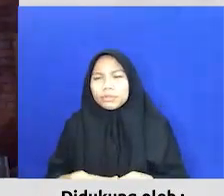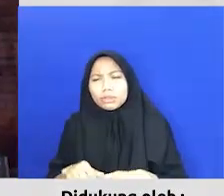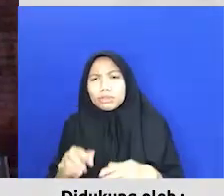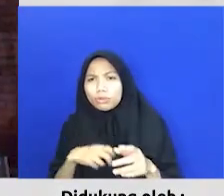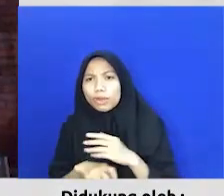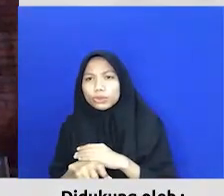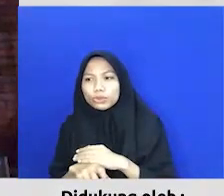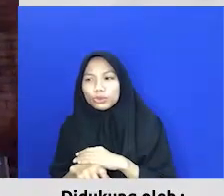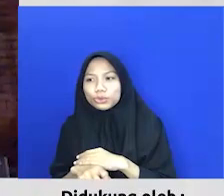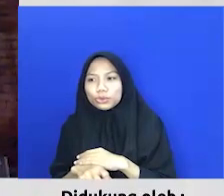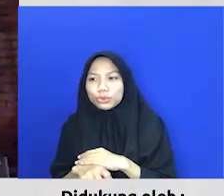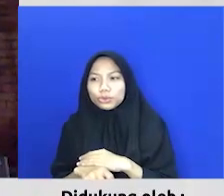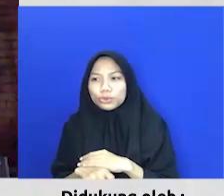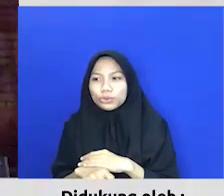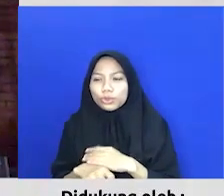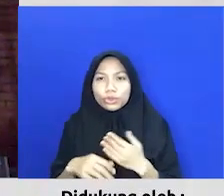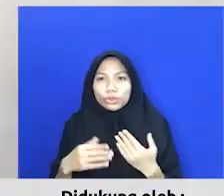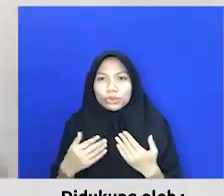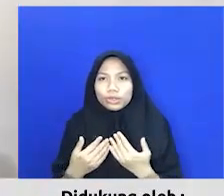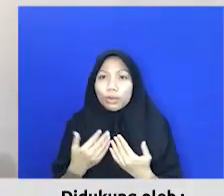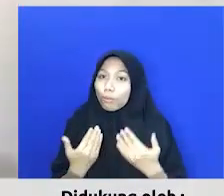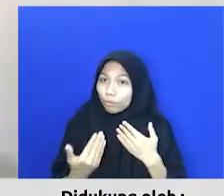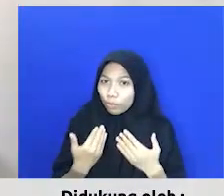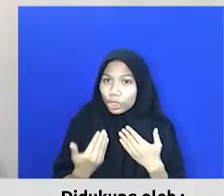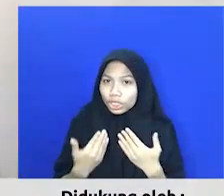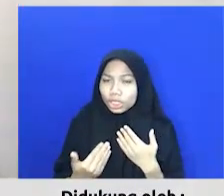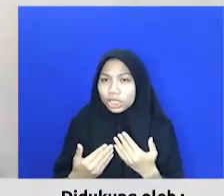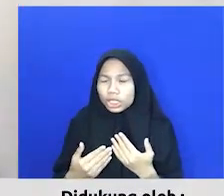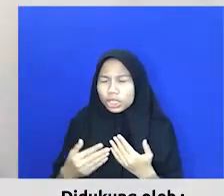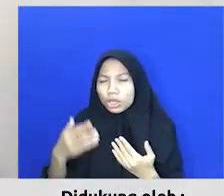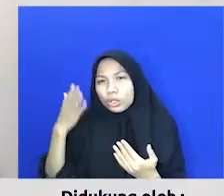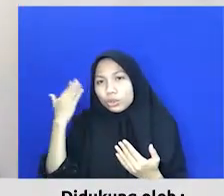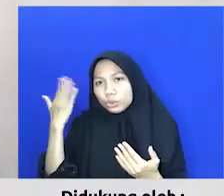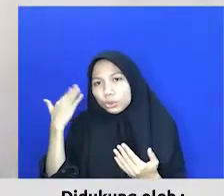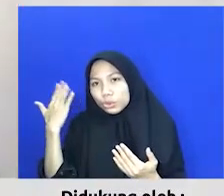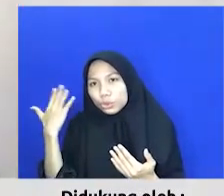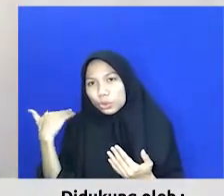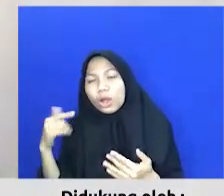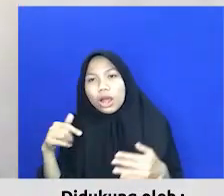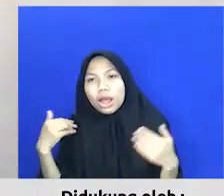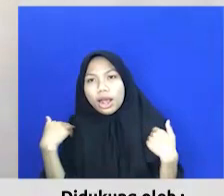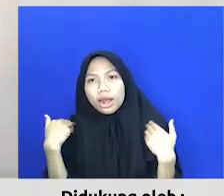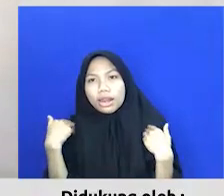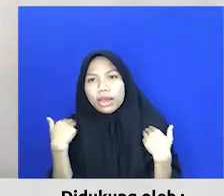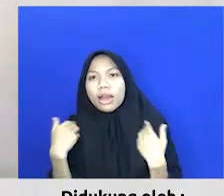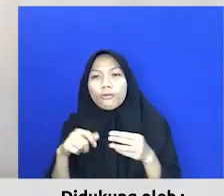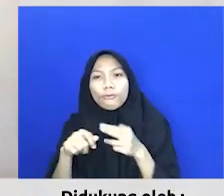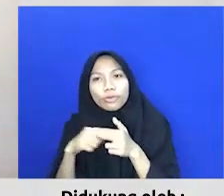sutradara perempuan Kamila Andini yang juga memenangkan banyak sekali penghargaan. Jadi terima kasih Prima mau